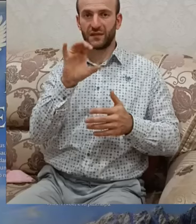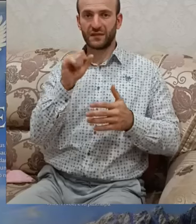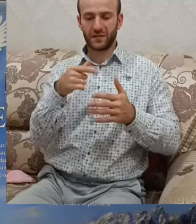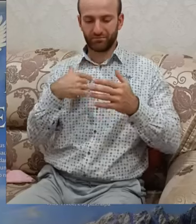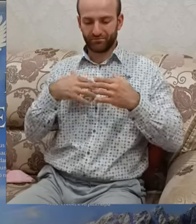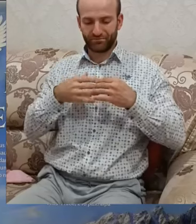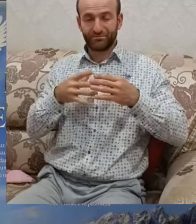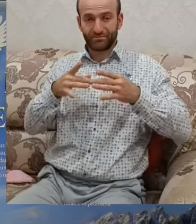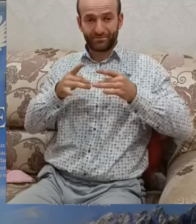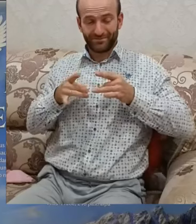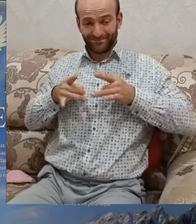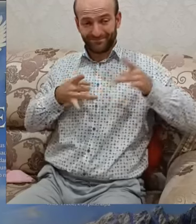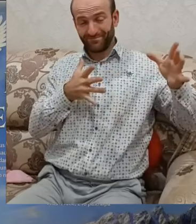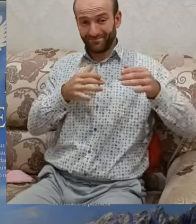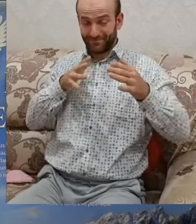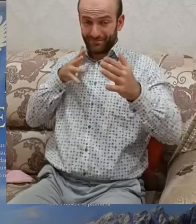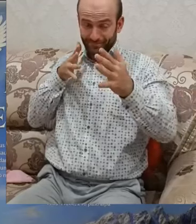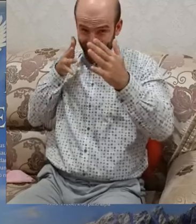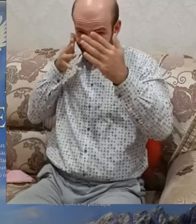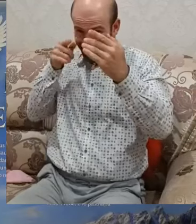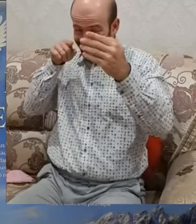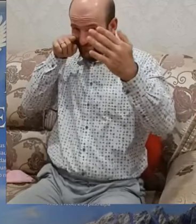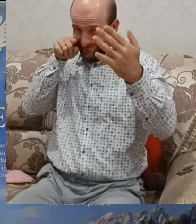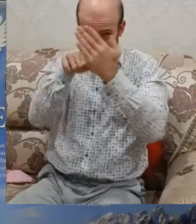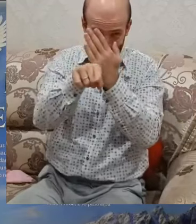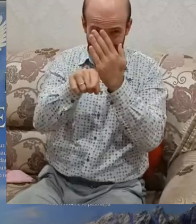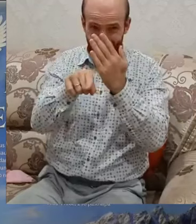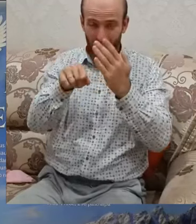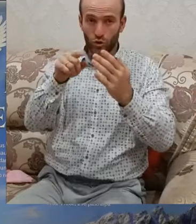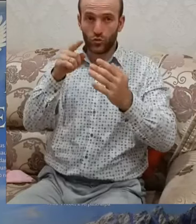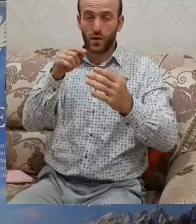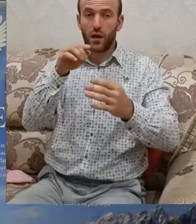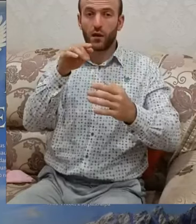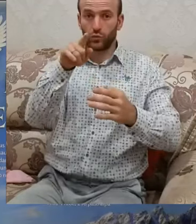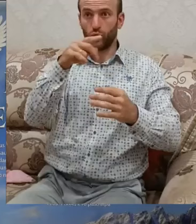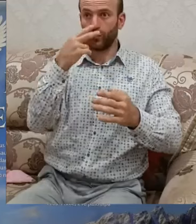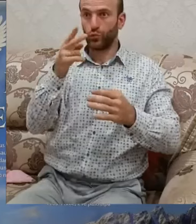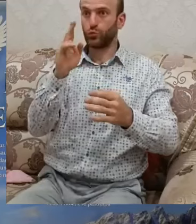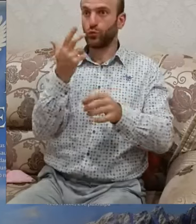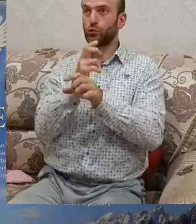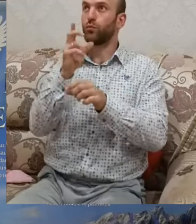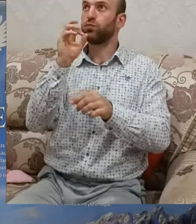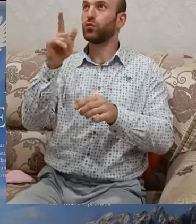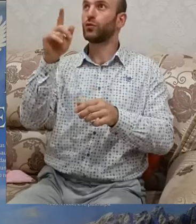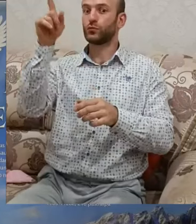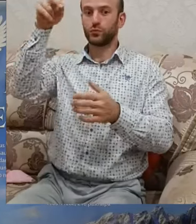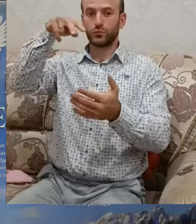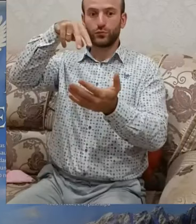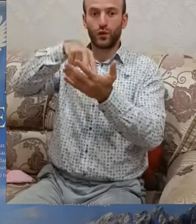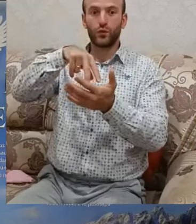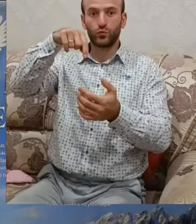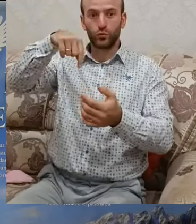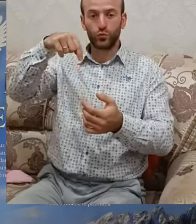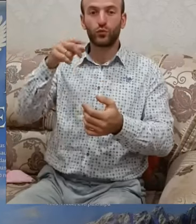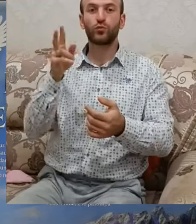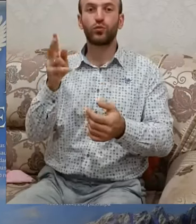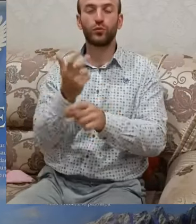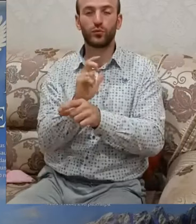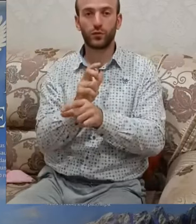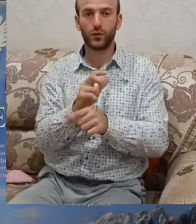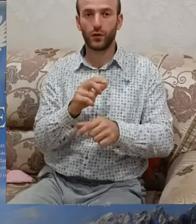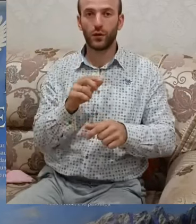kuris stovi prieš jus? Кто тот Бог, который стоит перед вами? Kad pamatytume, kas yra tas Dievas, kuris stovi čia prieš mus, ugnies stulpas. Чтоб увидели,